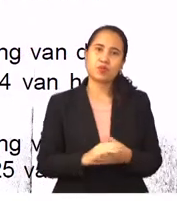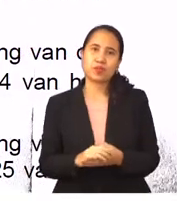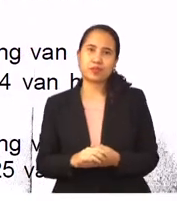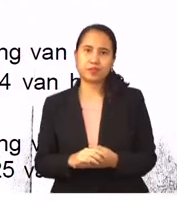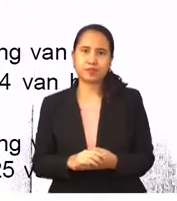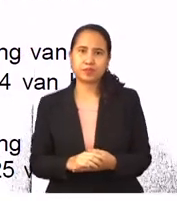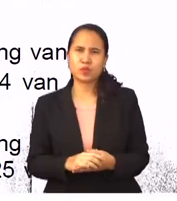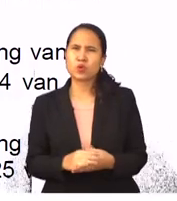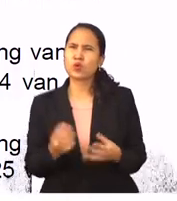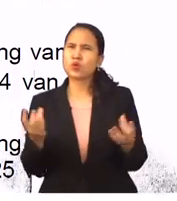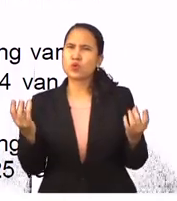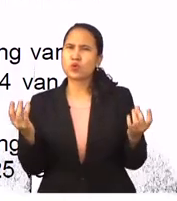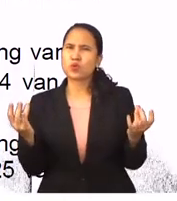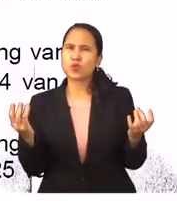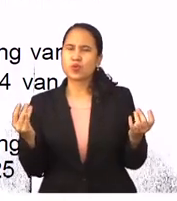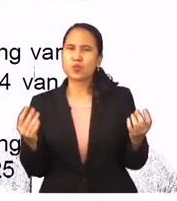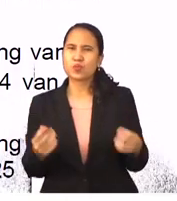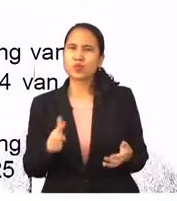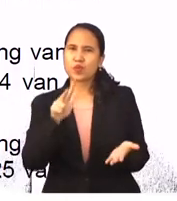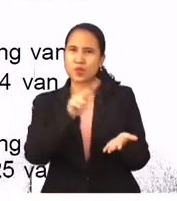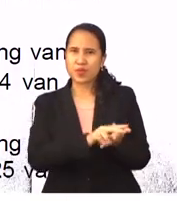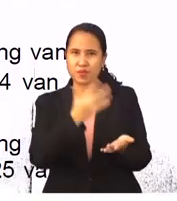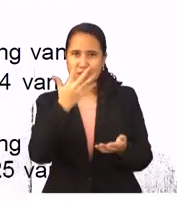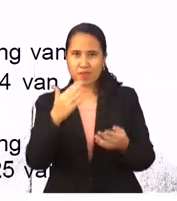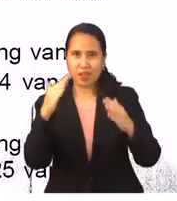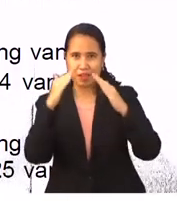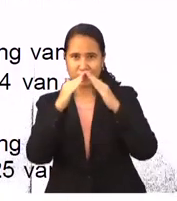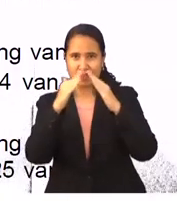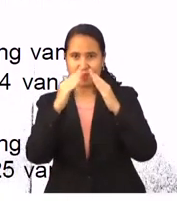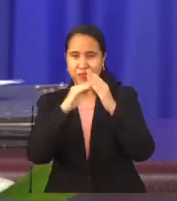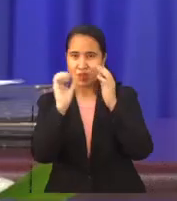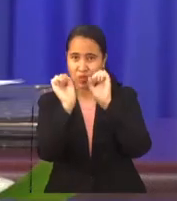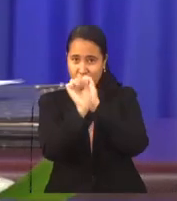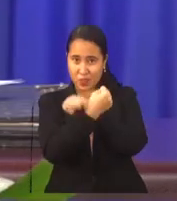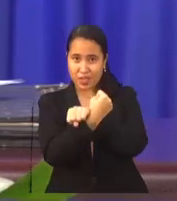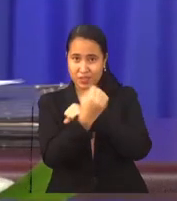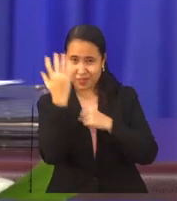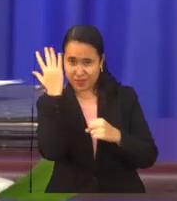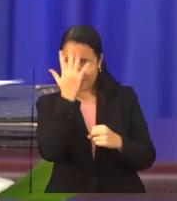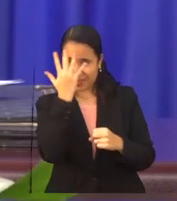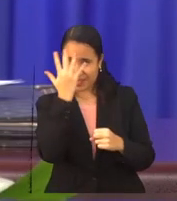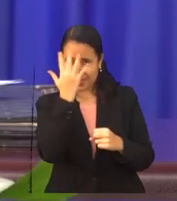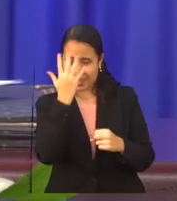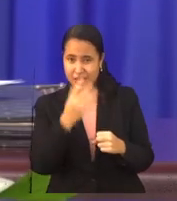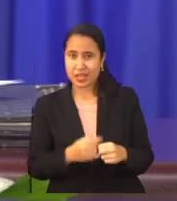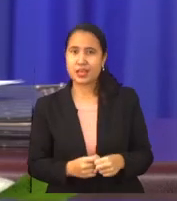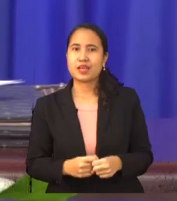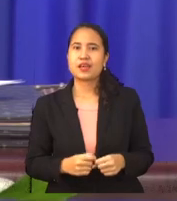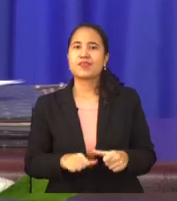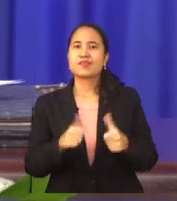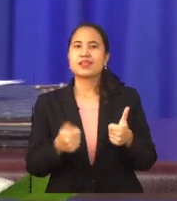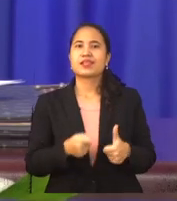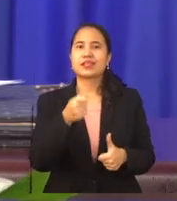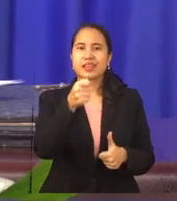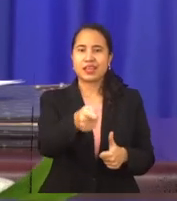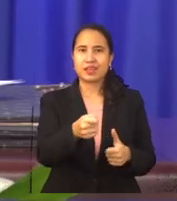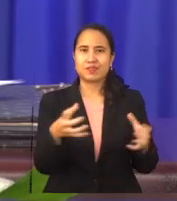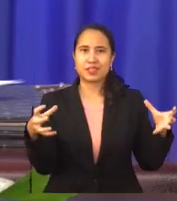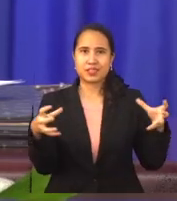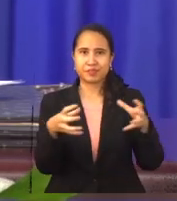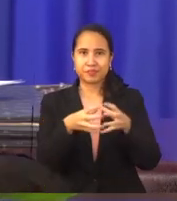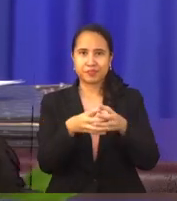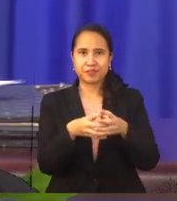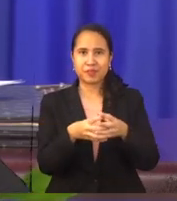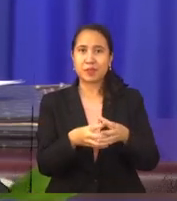wet van 5 april 2012 houdende wijziging van de Amnestiewet 1989 verenigbaar met de artikelen 8,